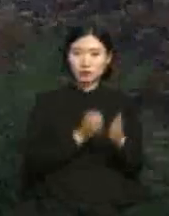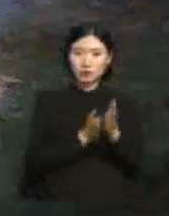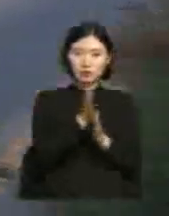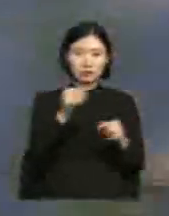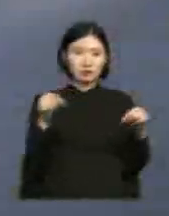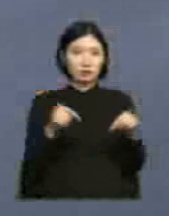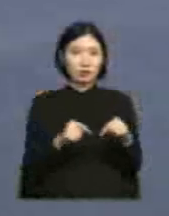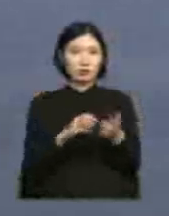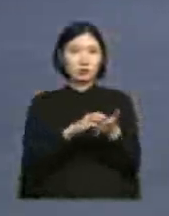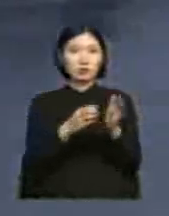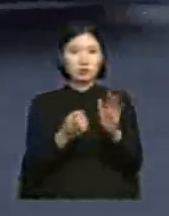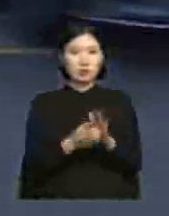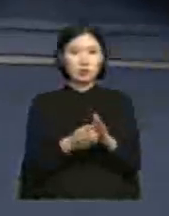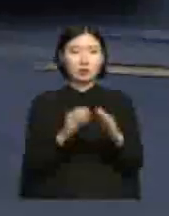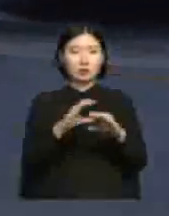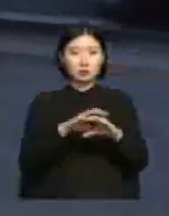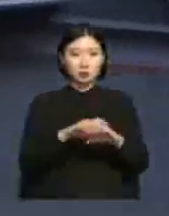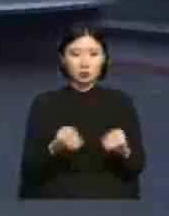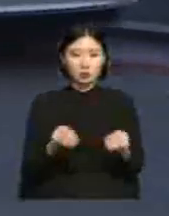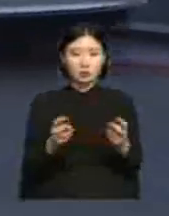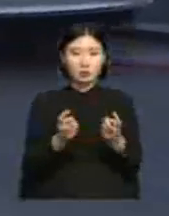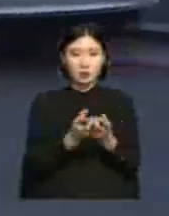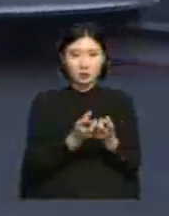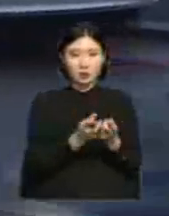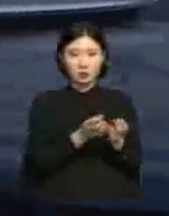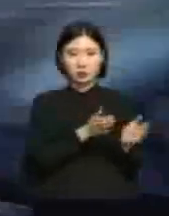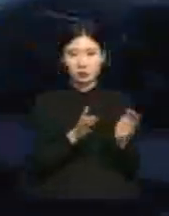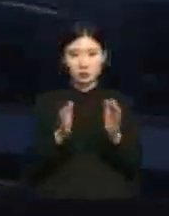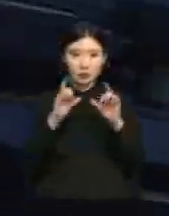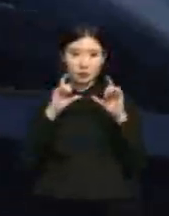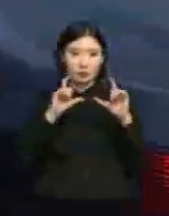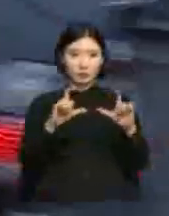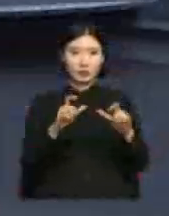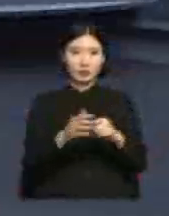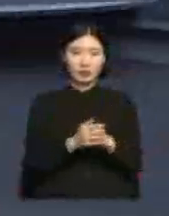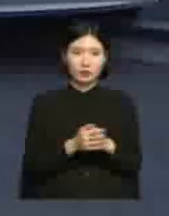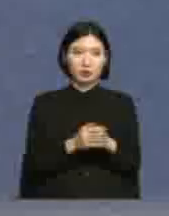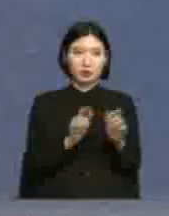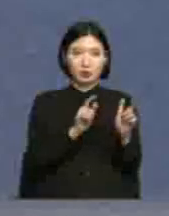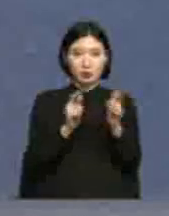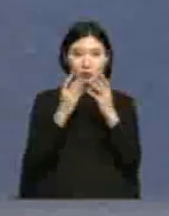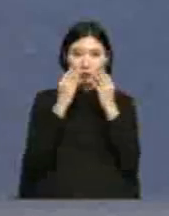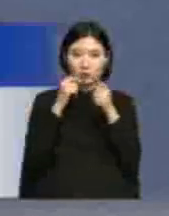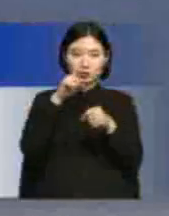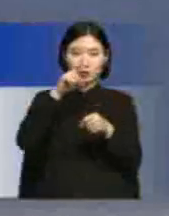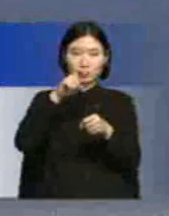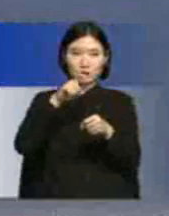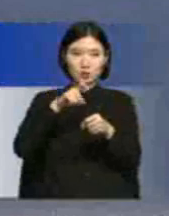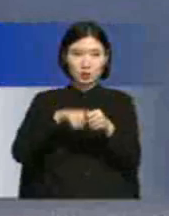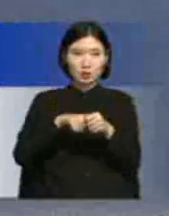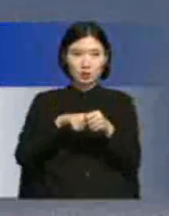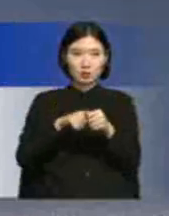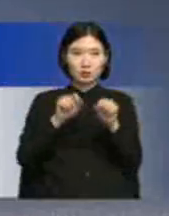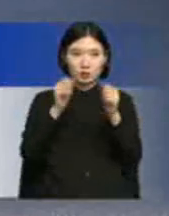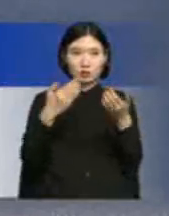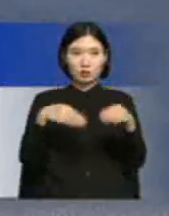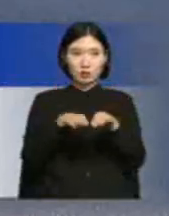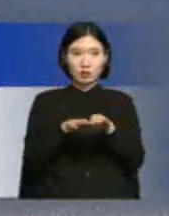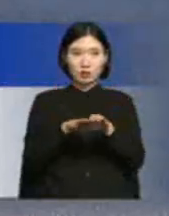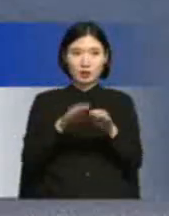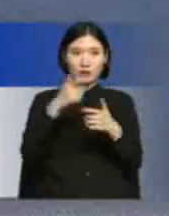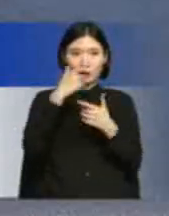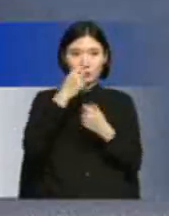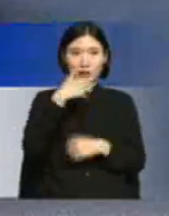협의해 적절한 조치 방안을 마련할 것을 통보했습니다. 다목적 체육관을 적법화할 수 있는 방안에 대해 설명해